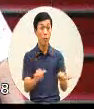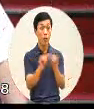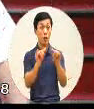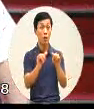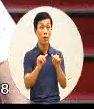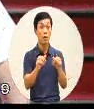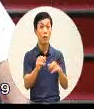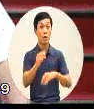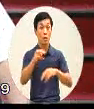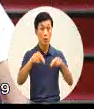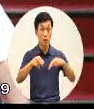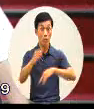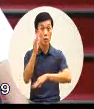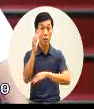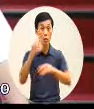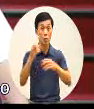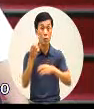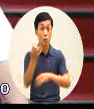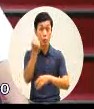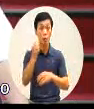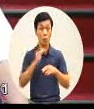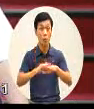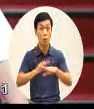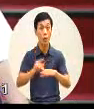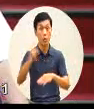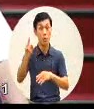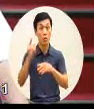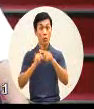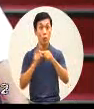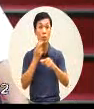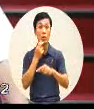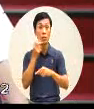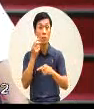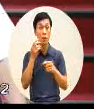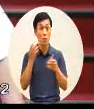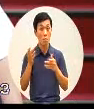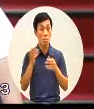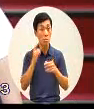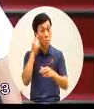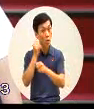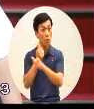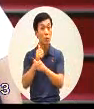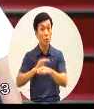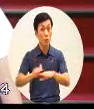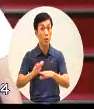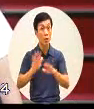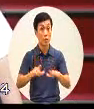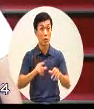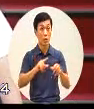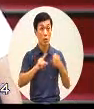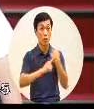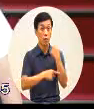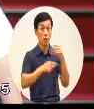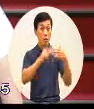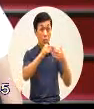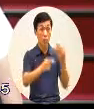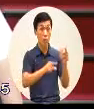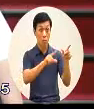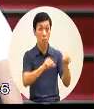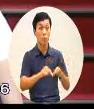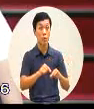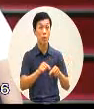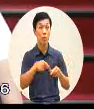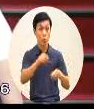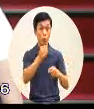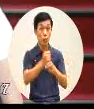也在考虑的。所以以目前来讲，我们是依照法条来做这个处理的、哦、我相信说以整体